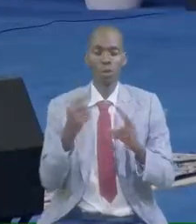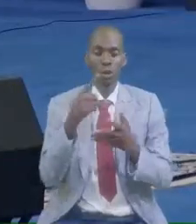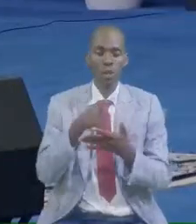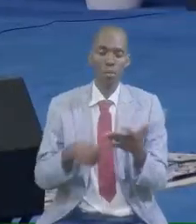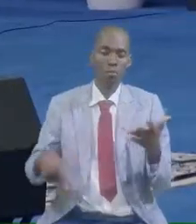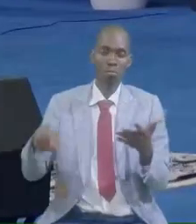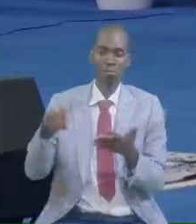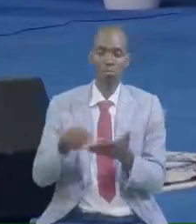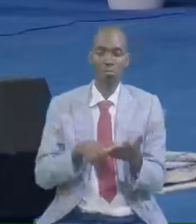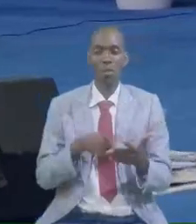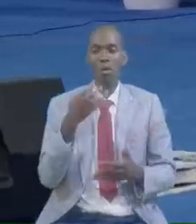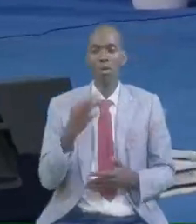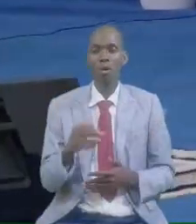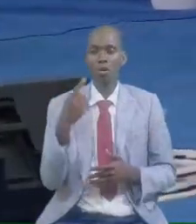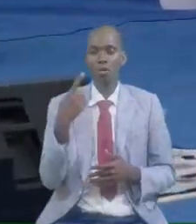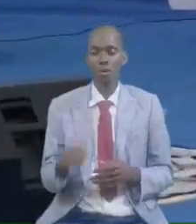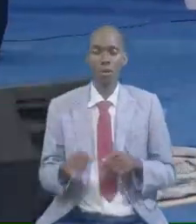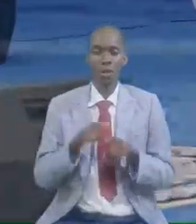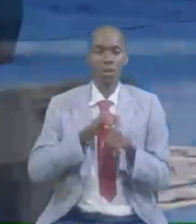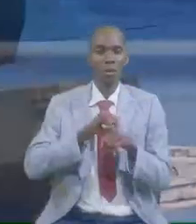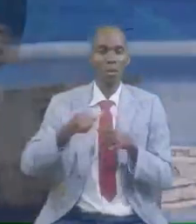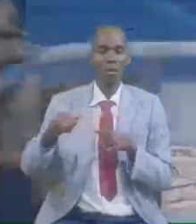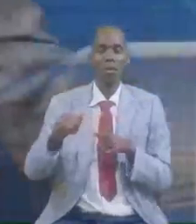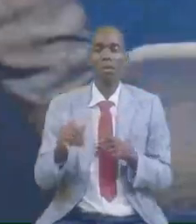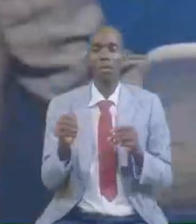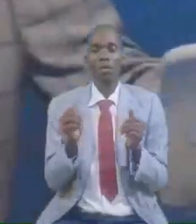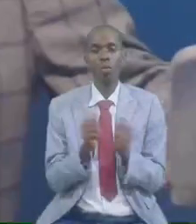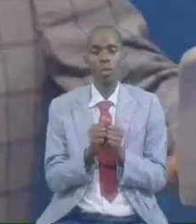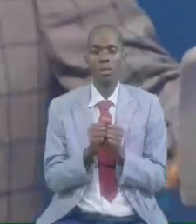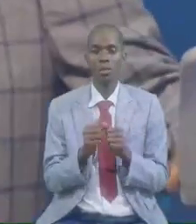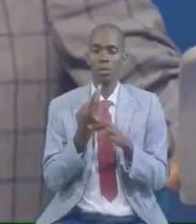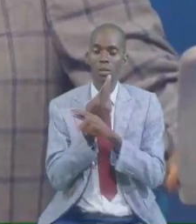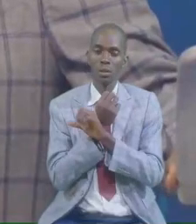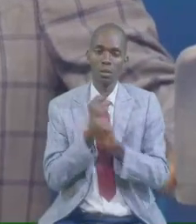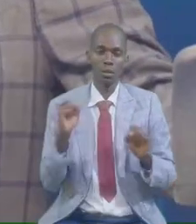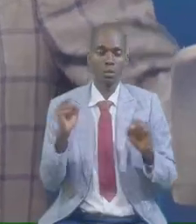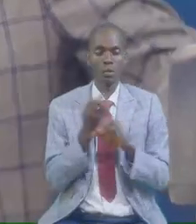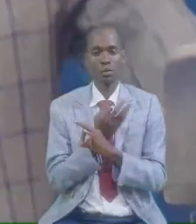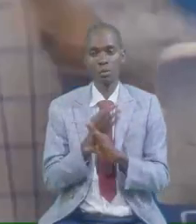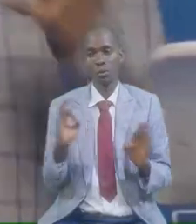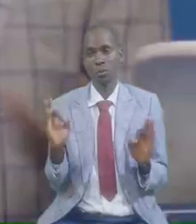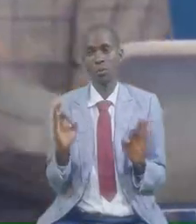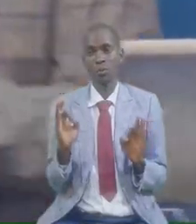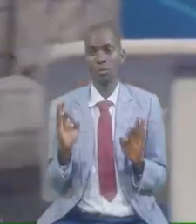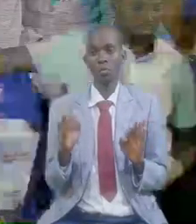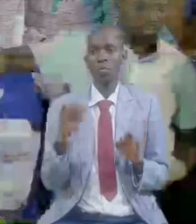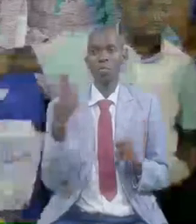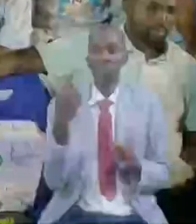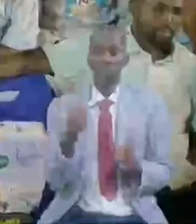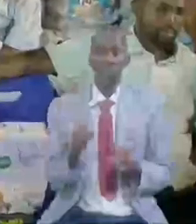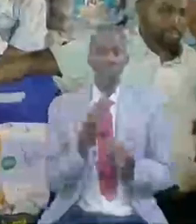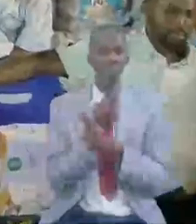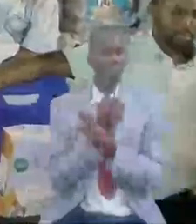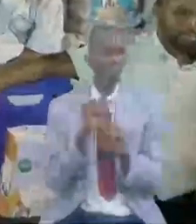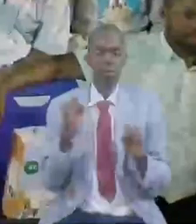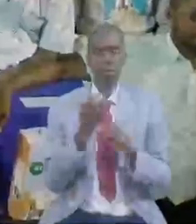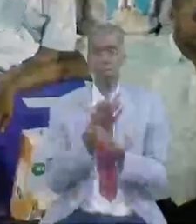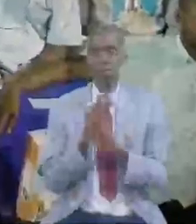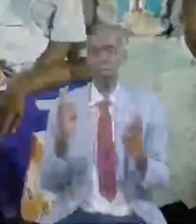l'annulation de la malédiction par la liberté rédemptrice. La